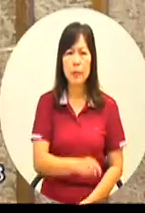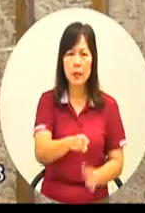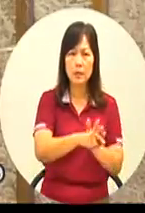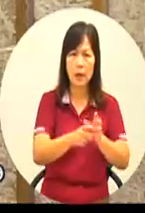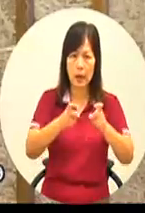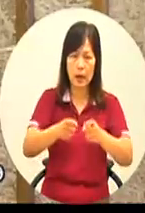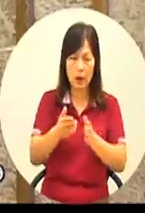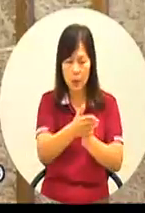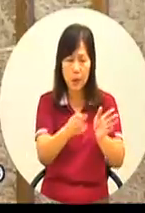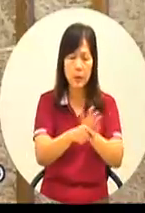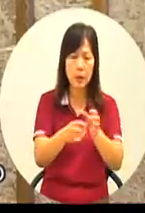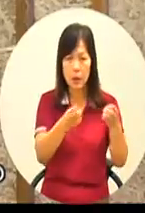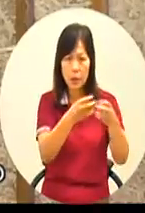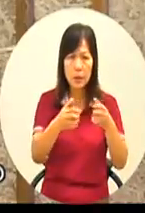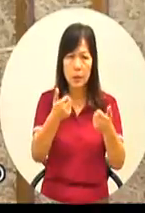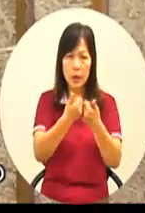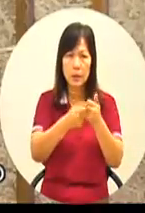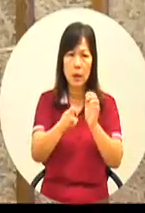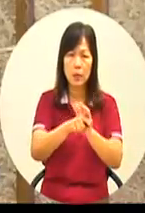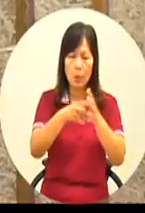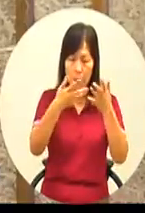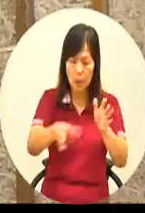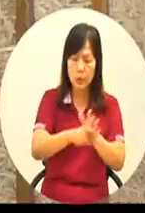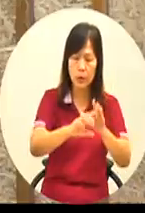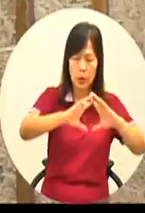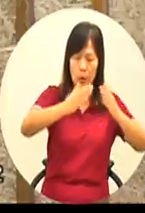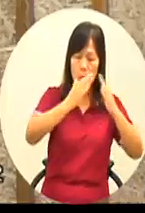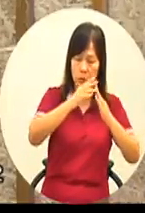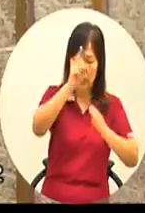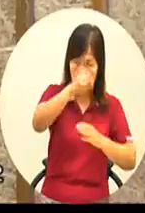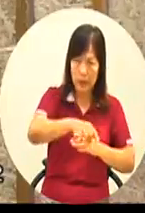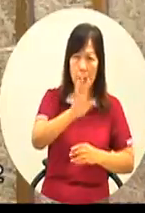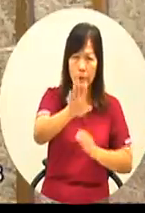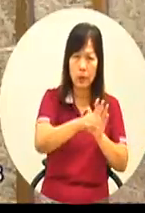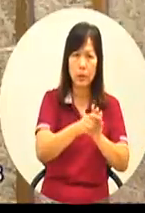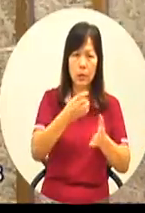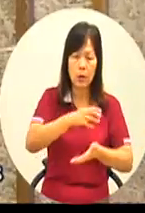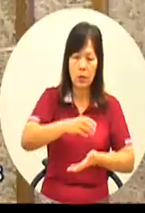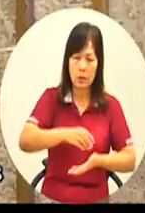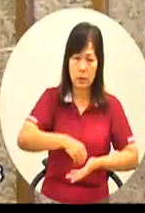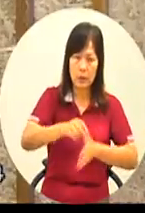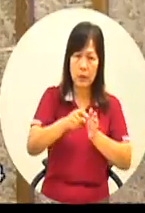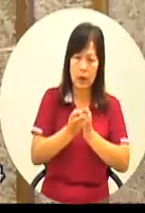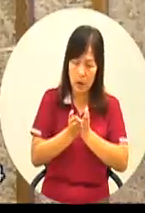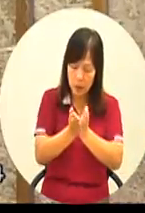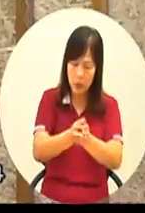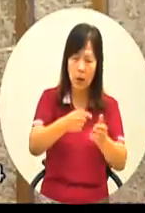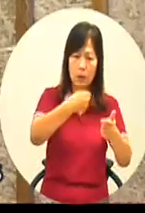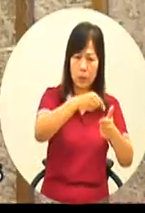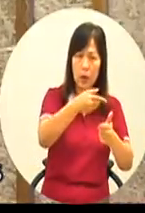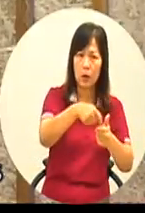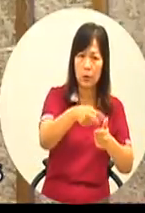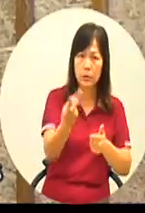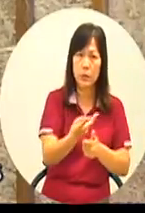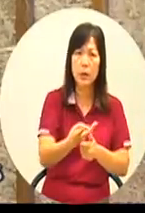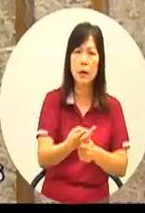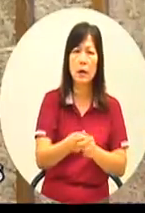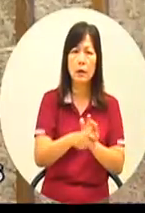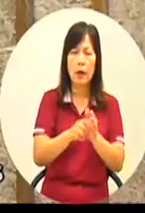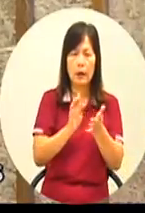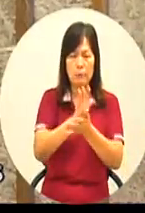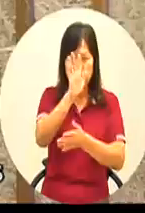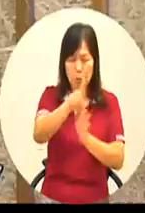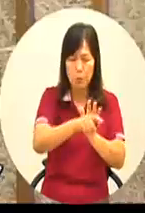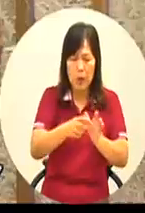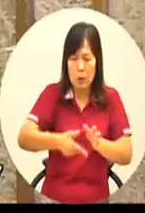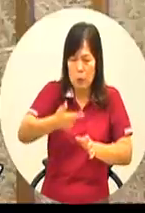城市论坛当中，有相当多的东南亚国家来，都提到了航线的部分，还有教育的部分。那我想之后其实这是最快进